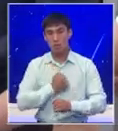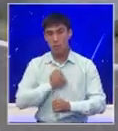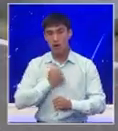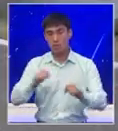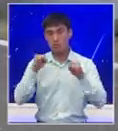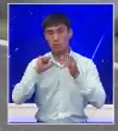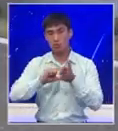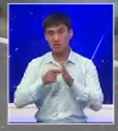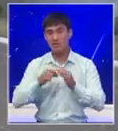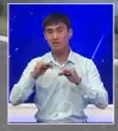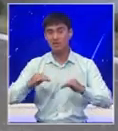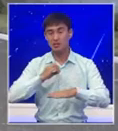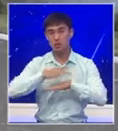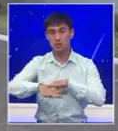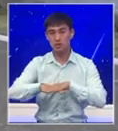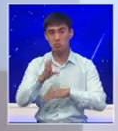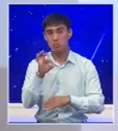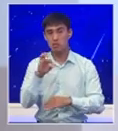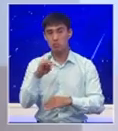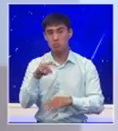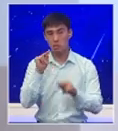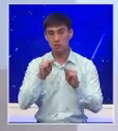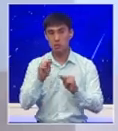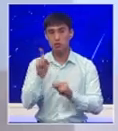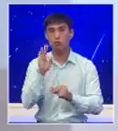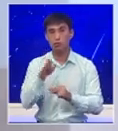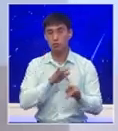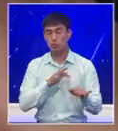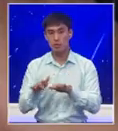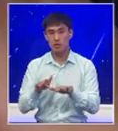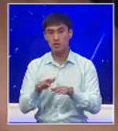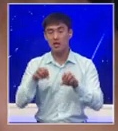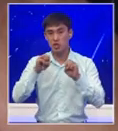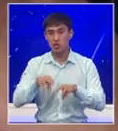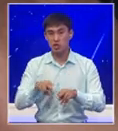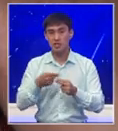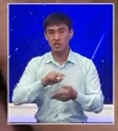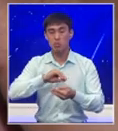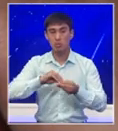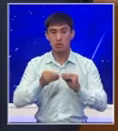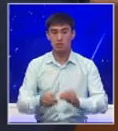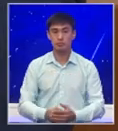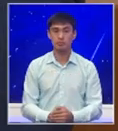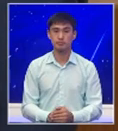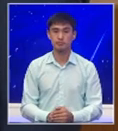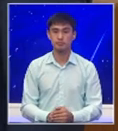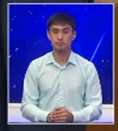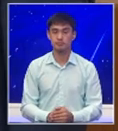также детской площадки. Исабаев, в свою очередь, пообещал, что будут приняты меры для решения этих проблем.